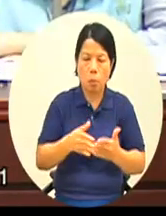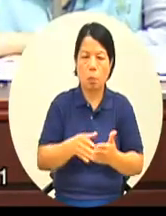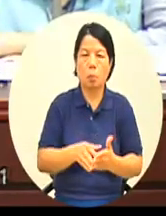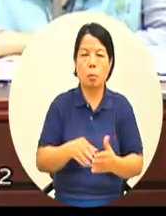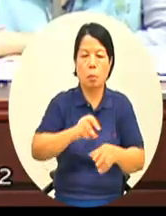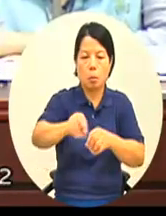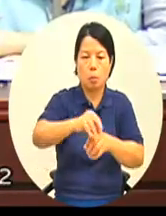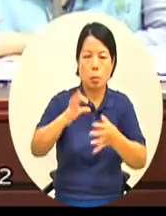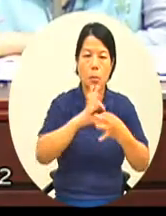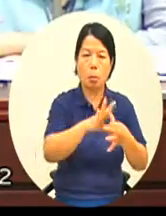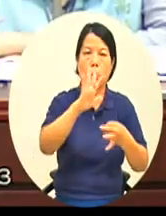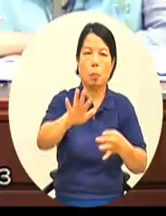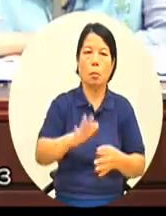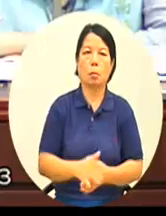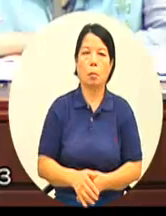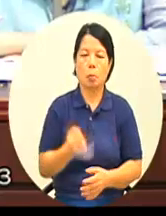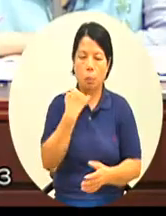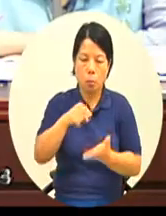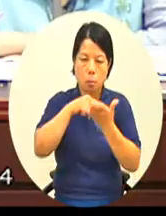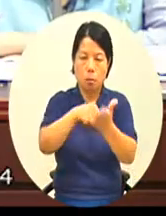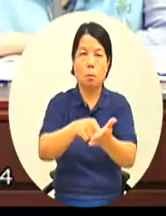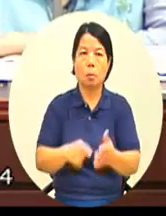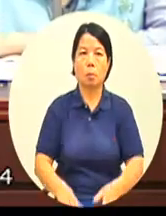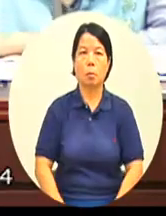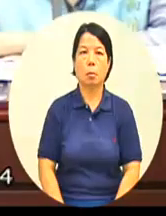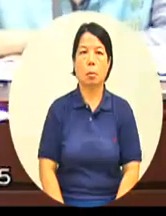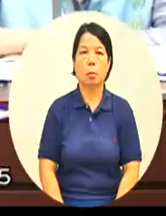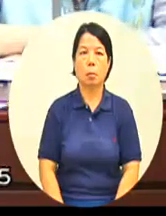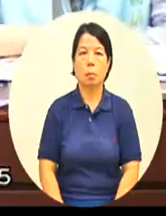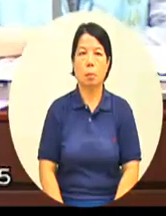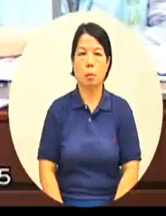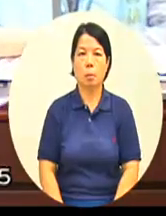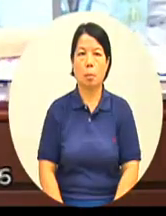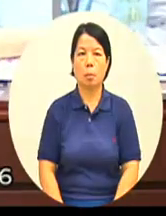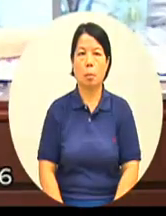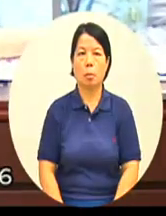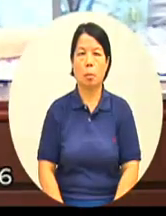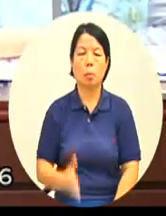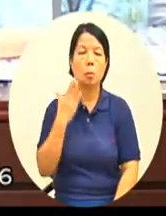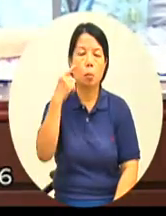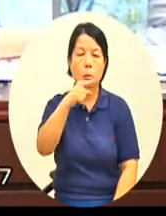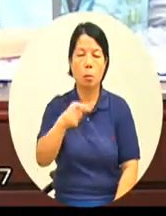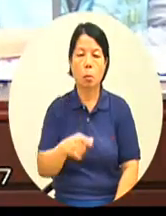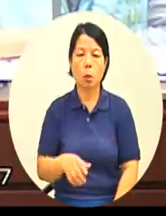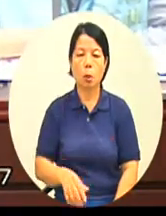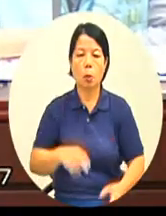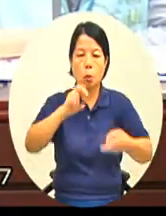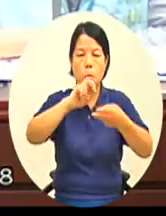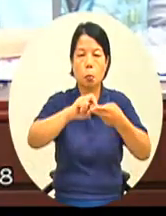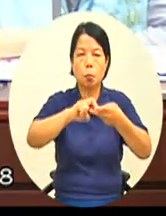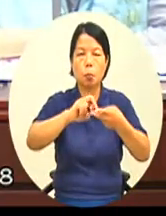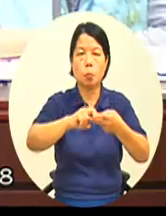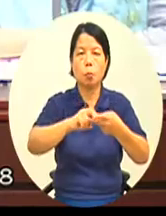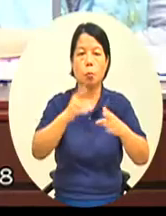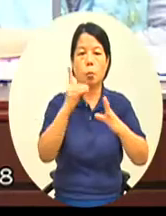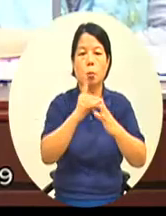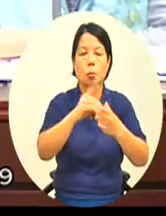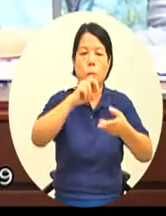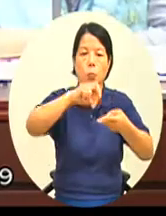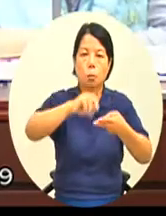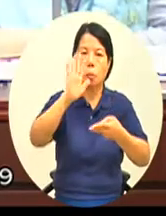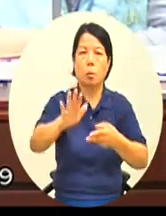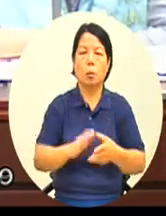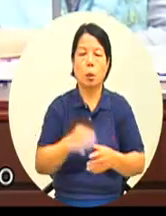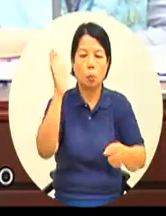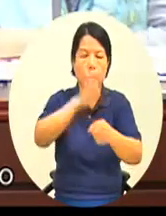上，都可以来申请。那我们的如果你有入籍高雄市的话，我们的补